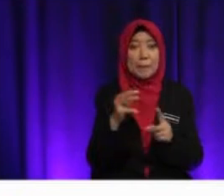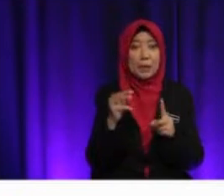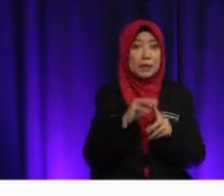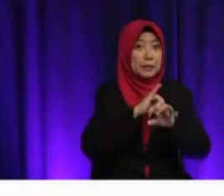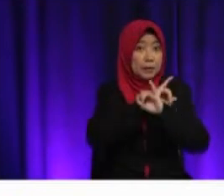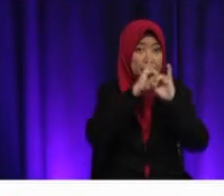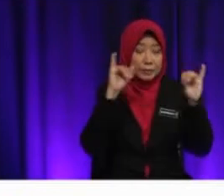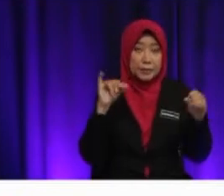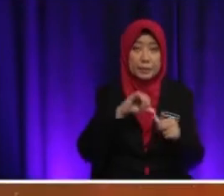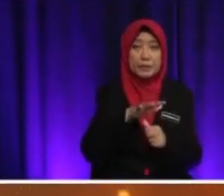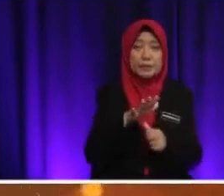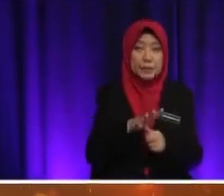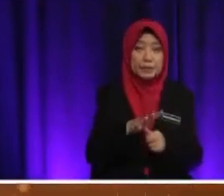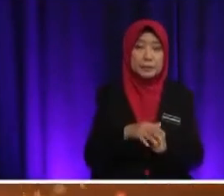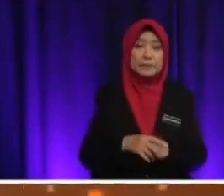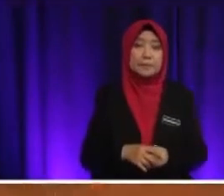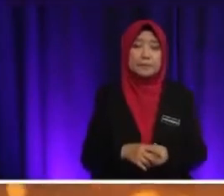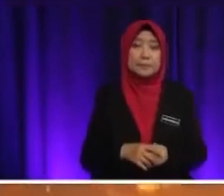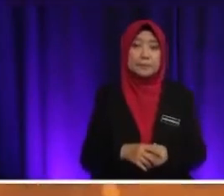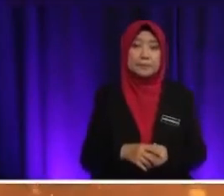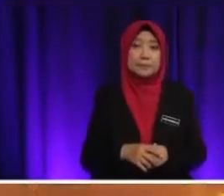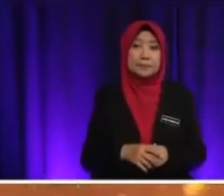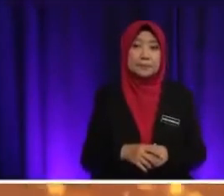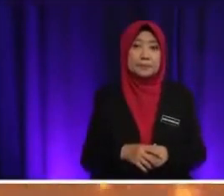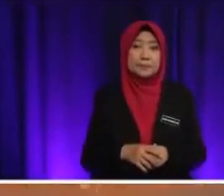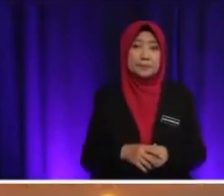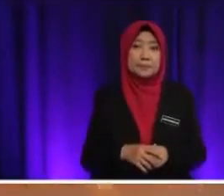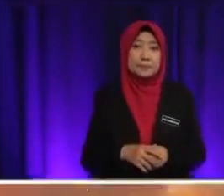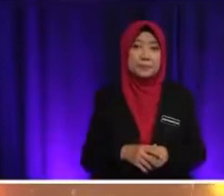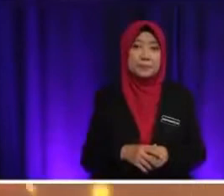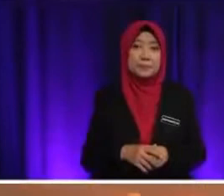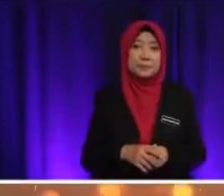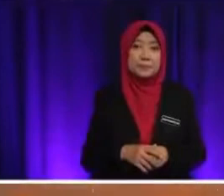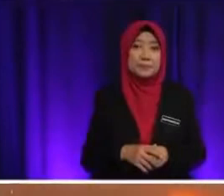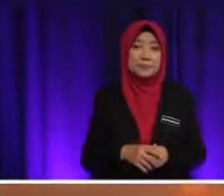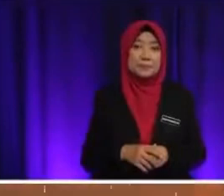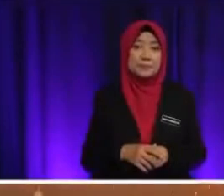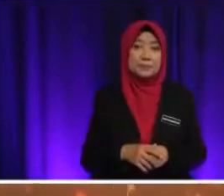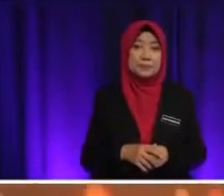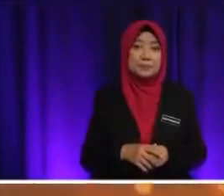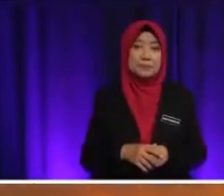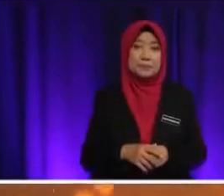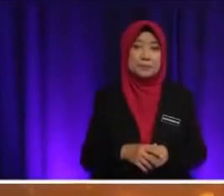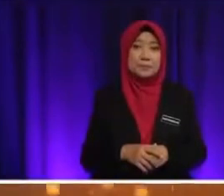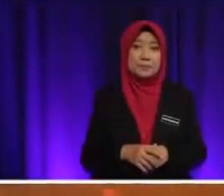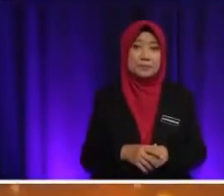memahami sunnatullah terhadap seorang mukmin. Okey. Ha, nampak senyap dia ni. Okey, Hayati. Silakan,